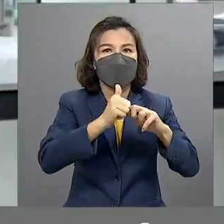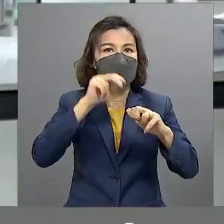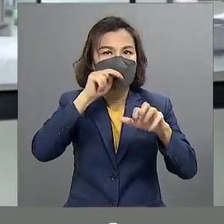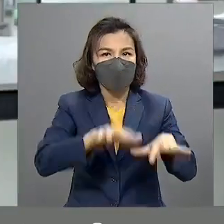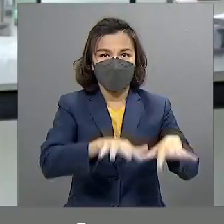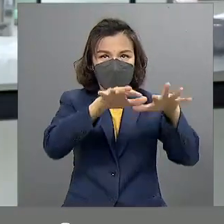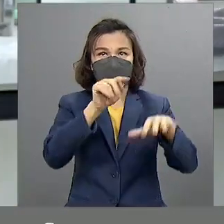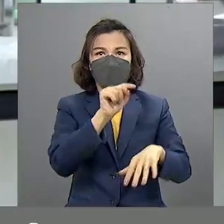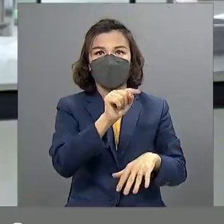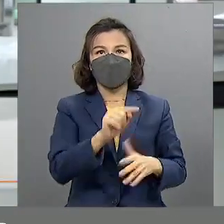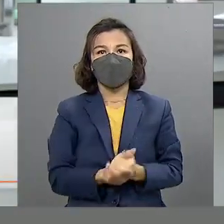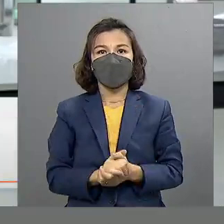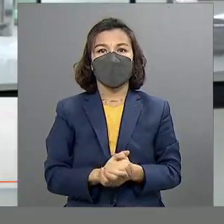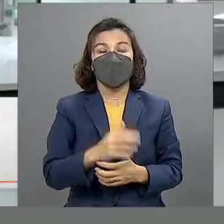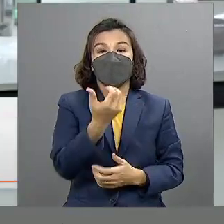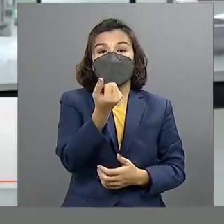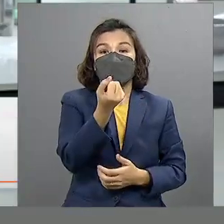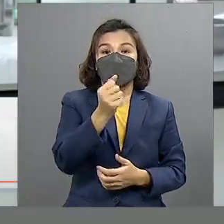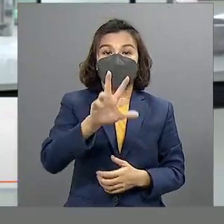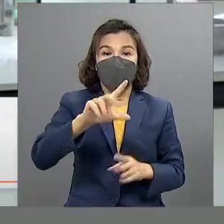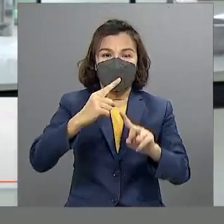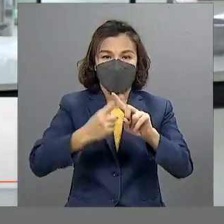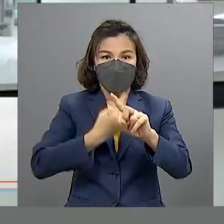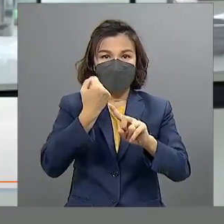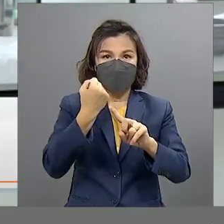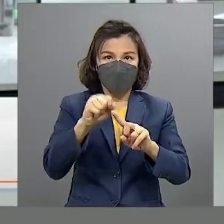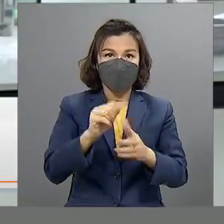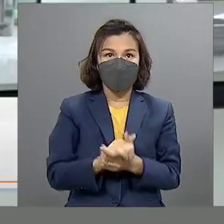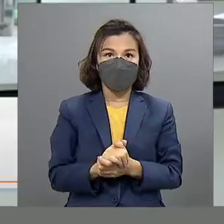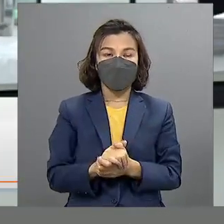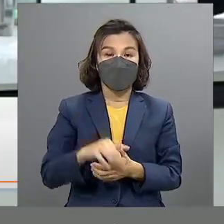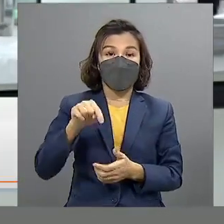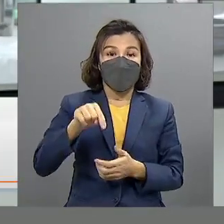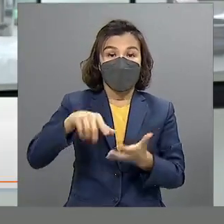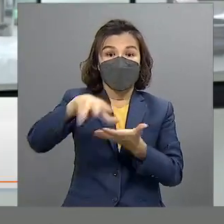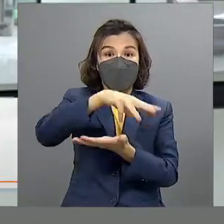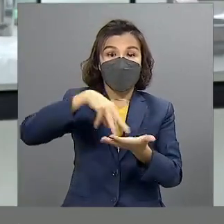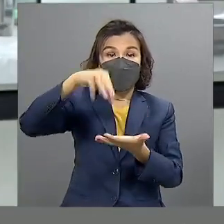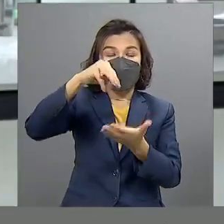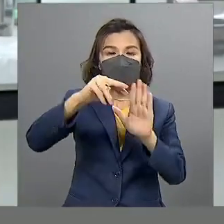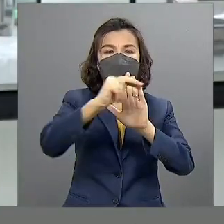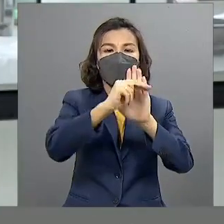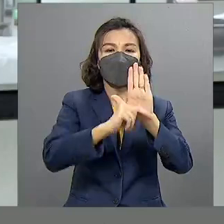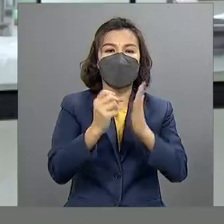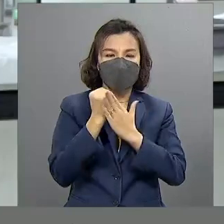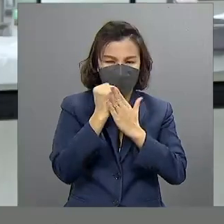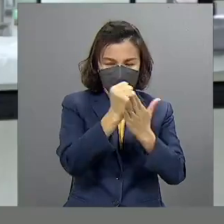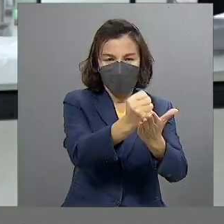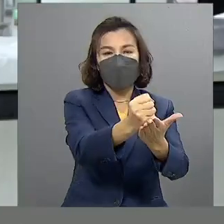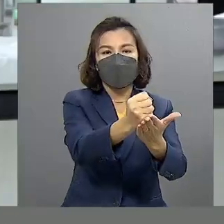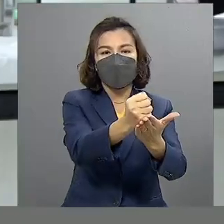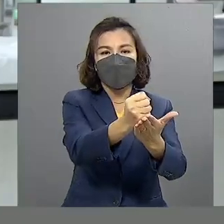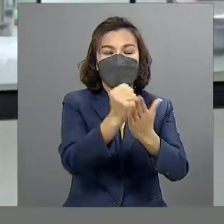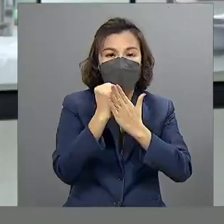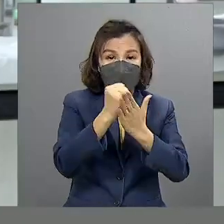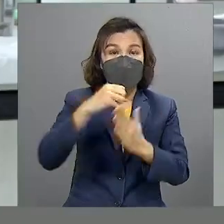ในวันที่13ตุลาคมซึ่งเป็นวันที่มหาวิทยาลัยมีนโยบายในการที่จะลงไปช่วยเหลือนะครับเราเป็นจิตอาสาในการช่